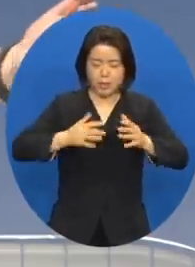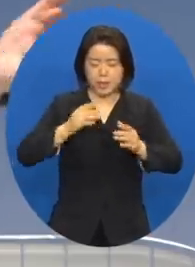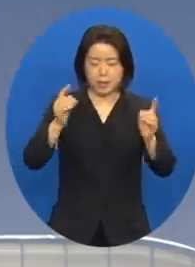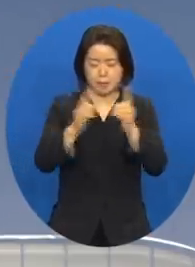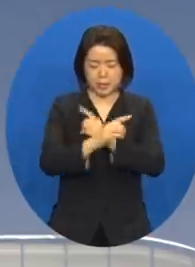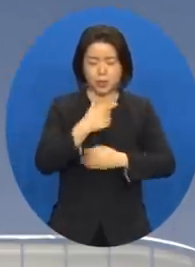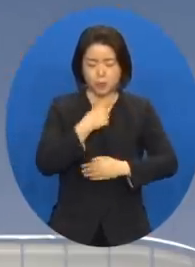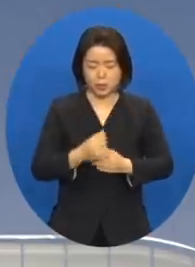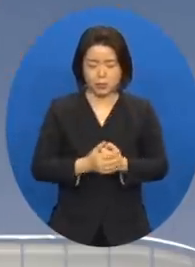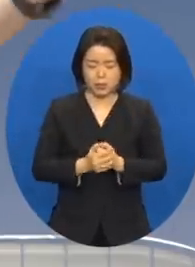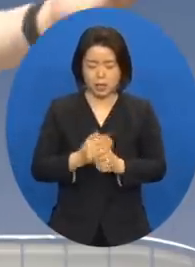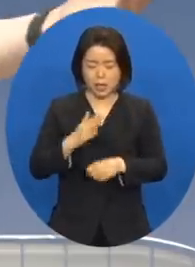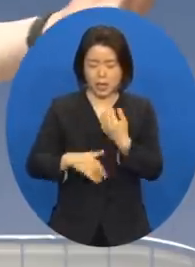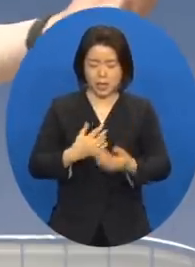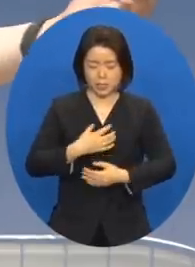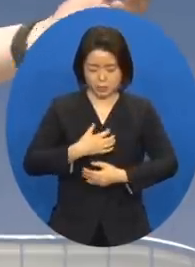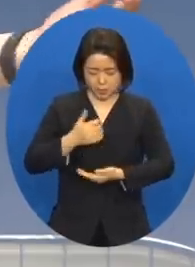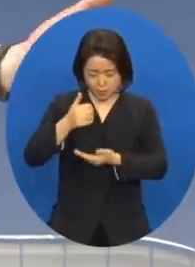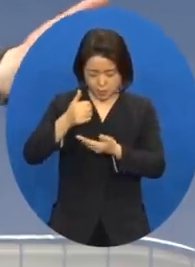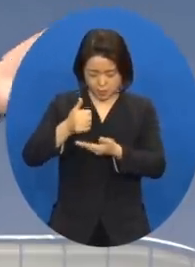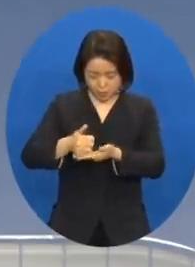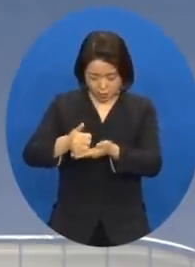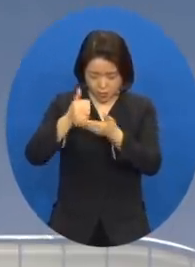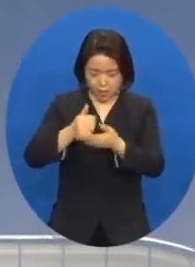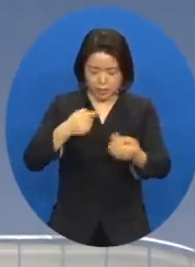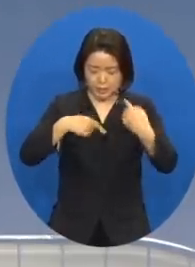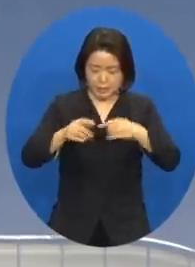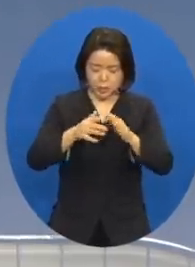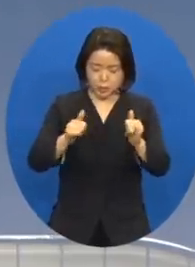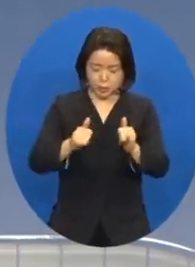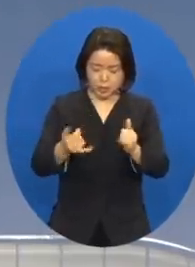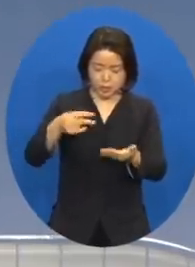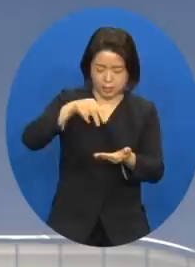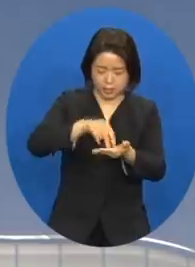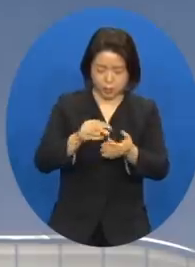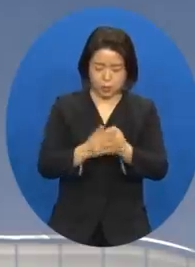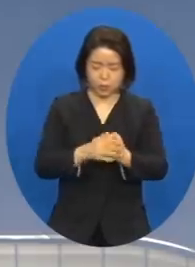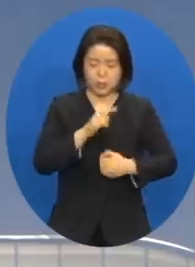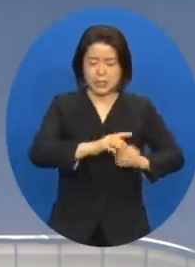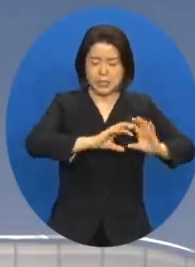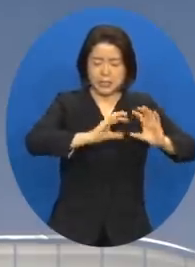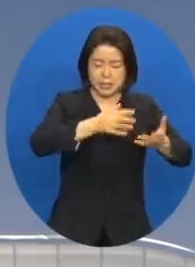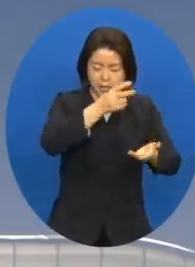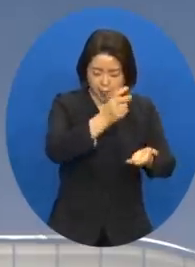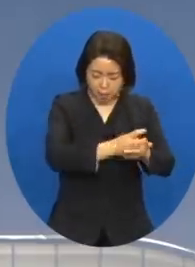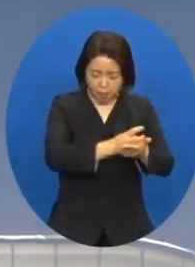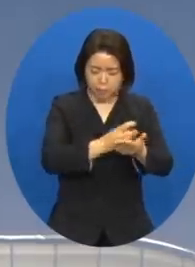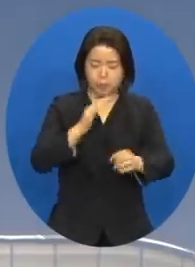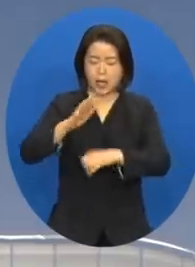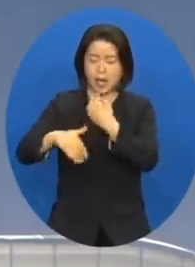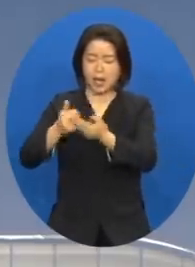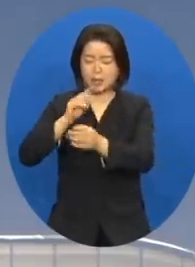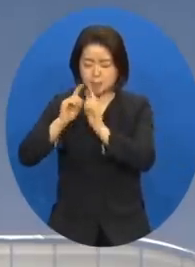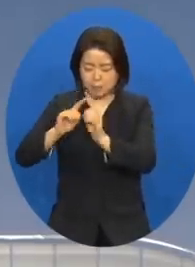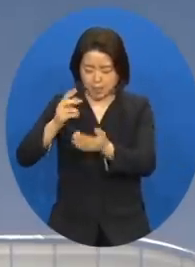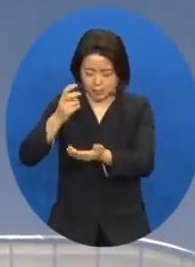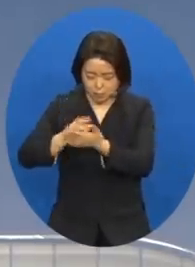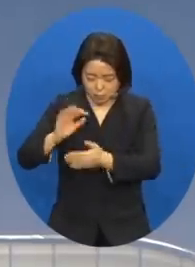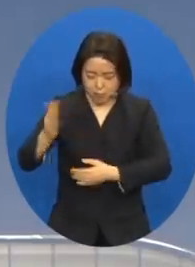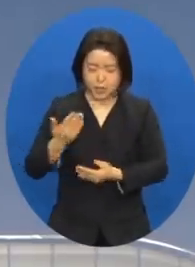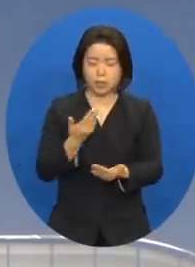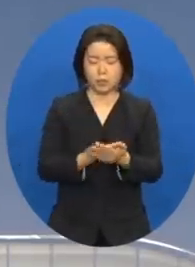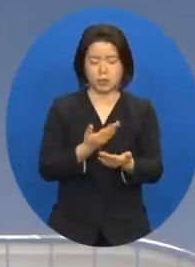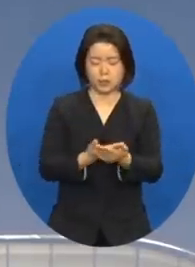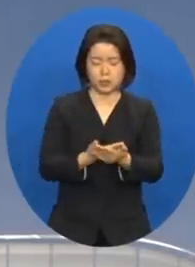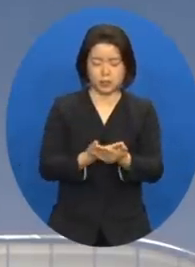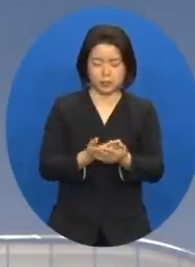원합니다. 하나님을 경외하는 지도자들이 세워지고 이 나라의 법이 하나님의 말씀이 되기를 원합니다.